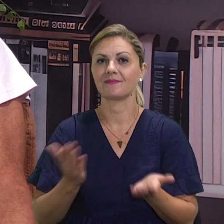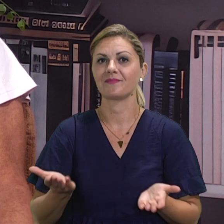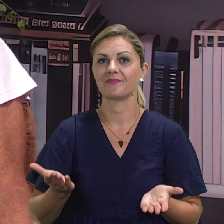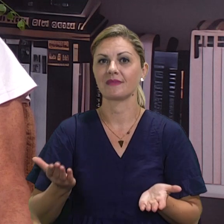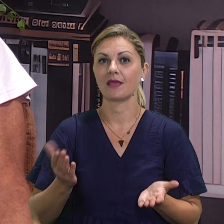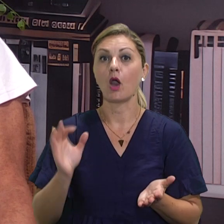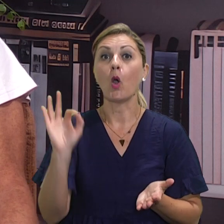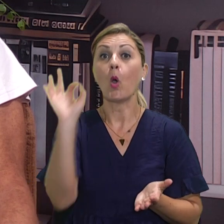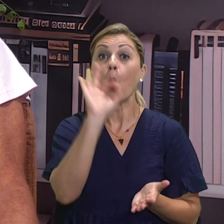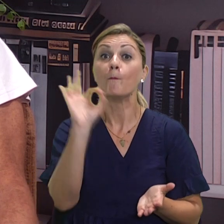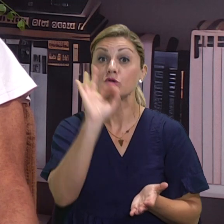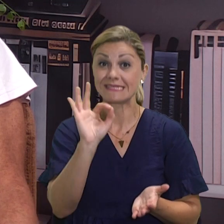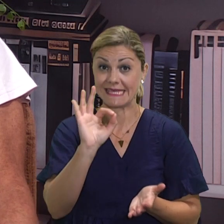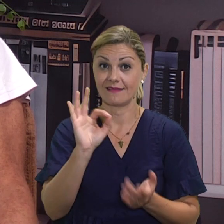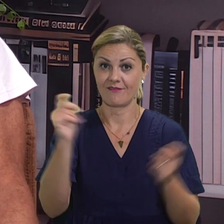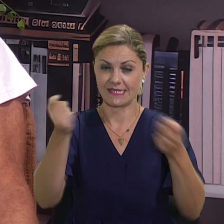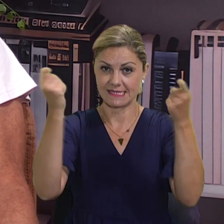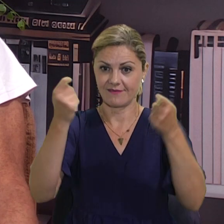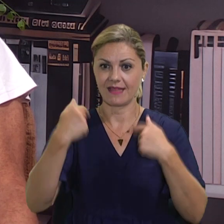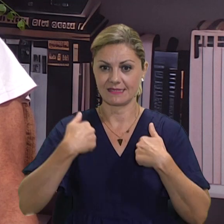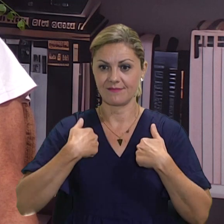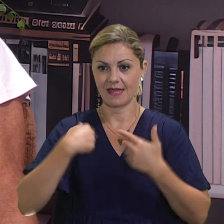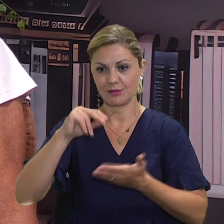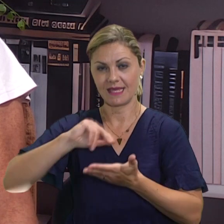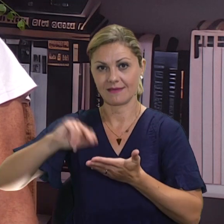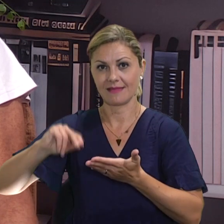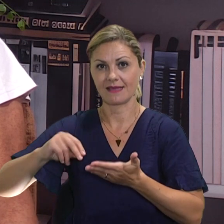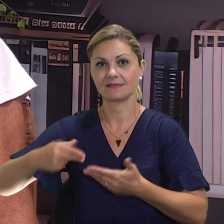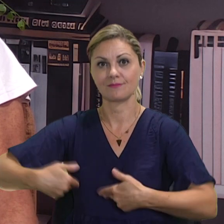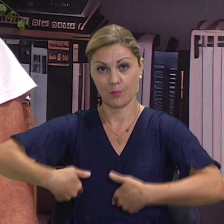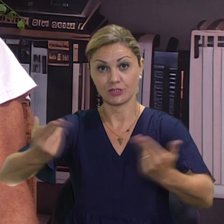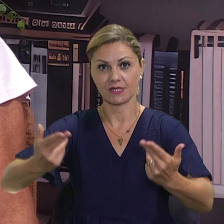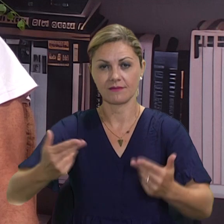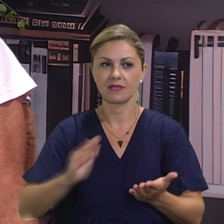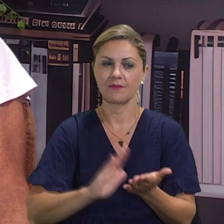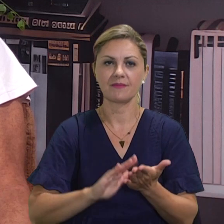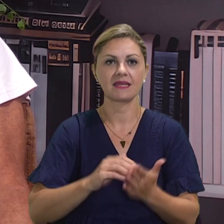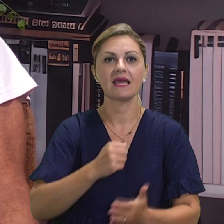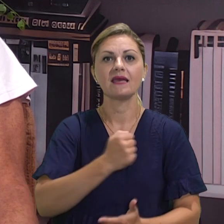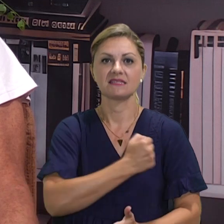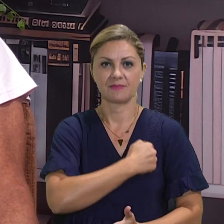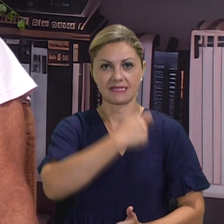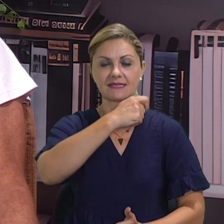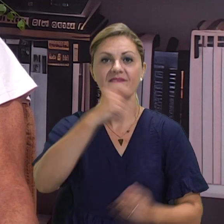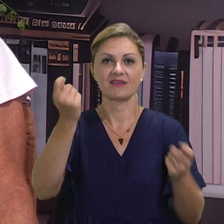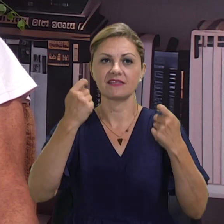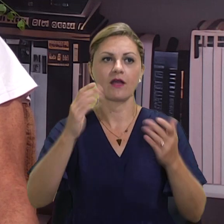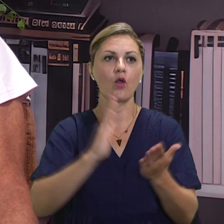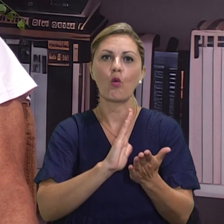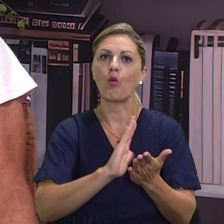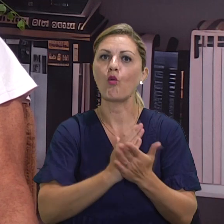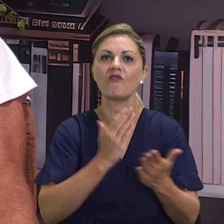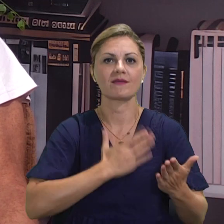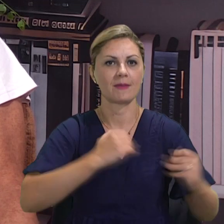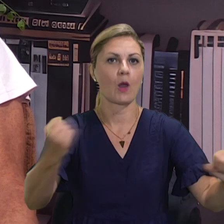neki tekst. Evo sad će izaći na Opuzetskom festivalu Steno Papić sa radi neki tekst. Nažalost, na Splitskom festivalu